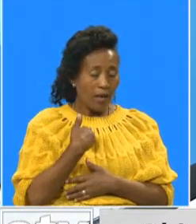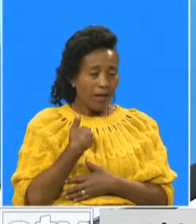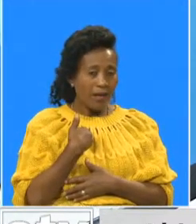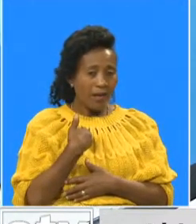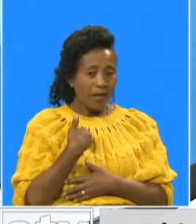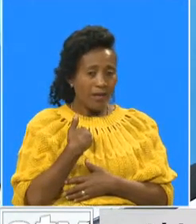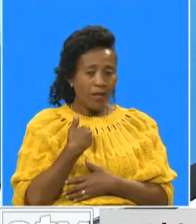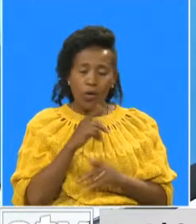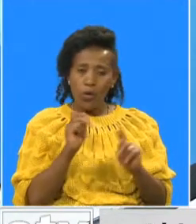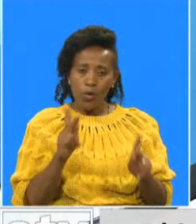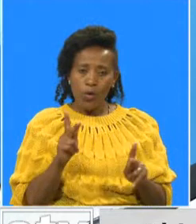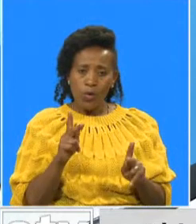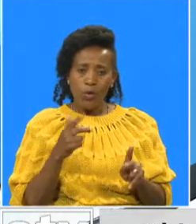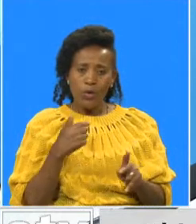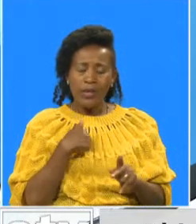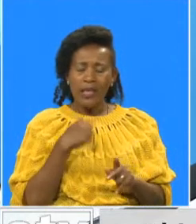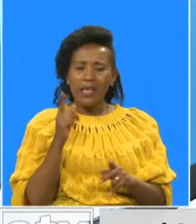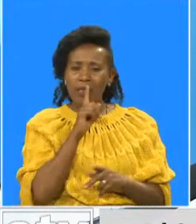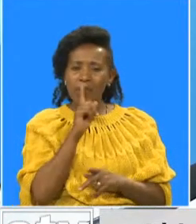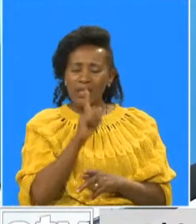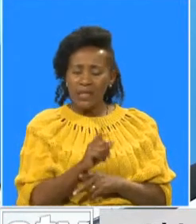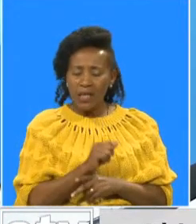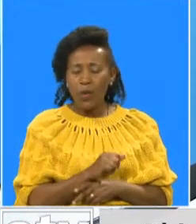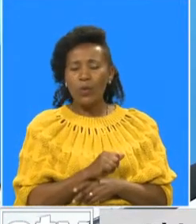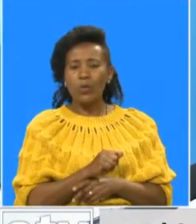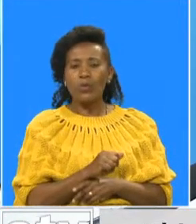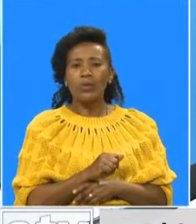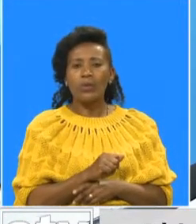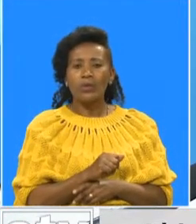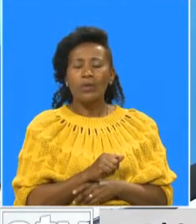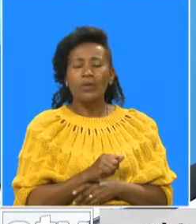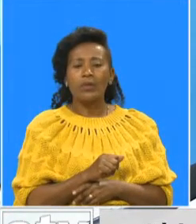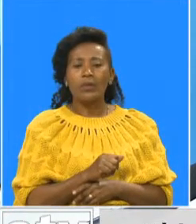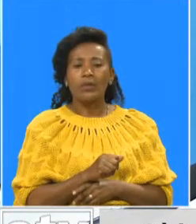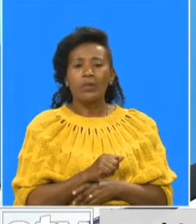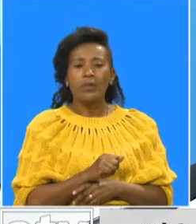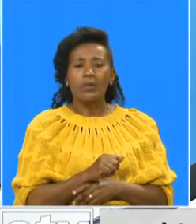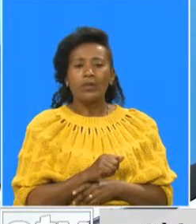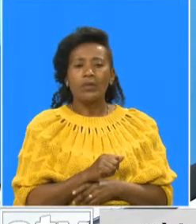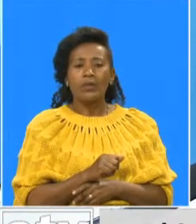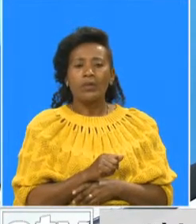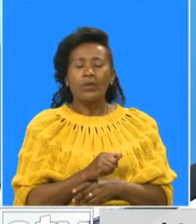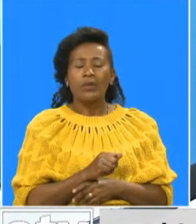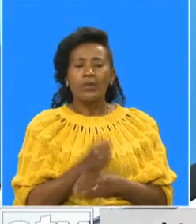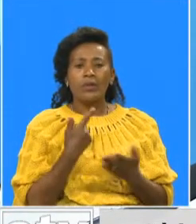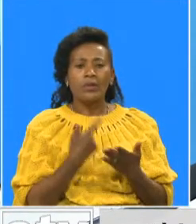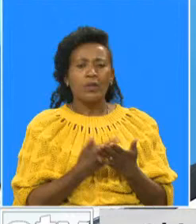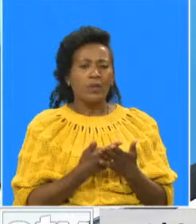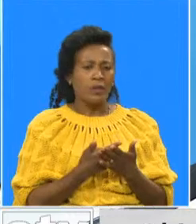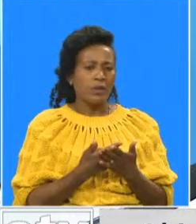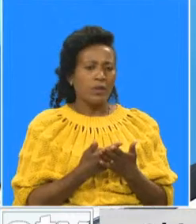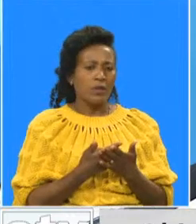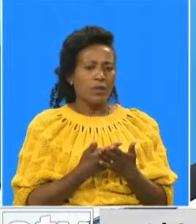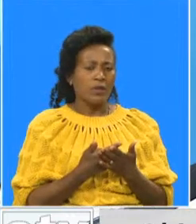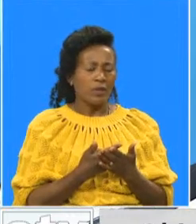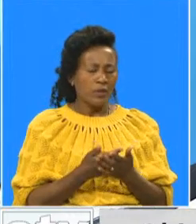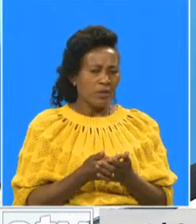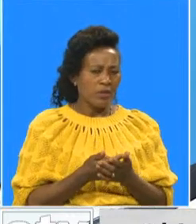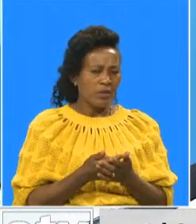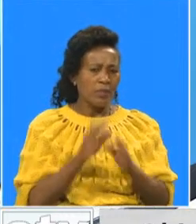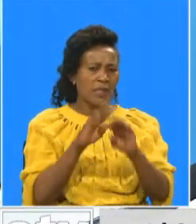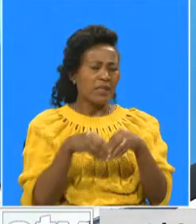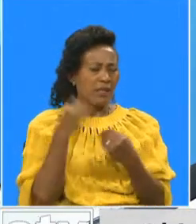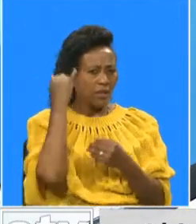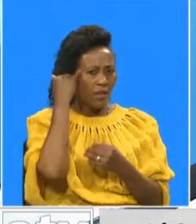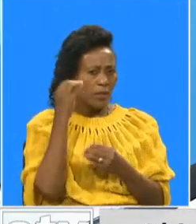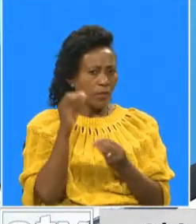ካለዎት። ኦኬ፣ የና ሰብ ምንድን ነው ኮቪድ የአማራጭ ተጽዕኖዎች ምን ላይ ነው መሰት